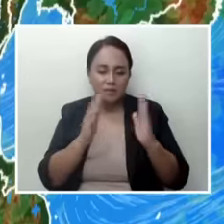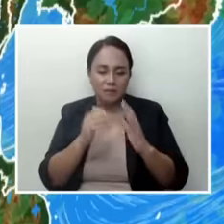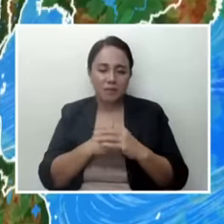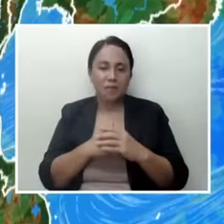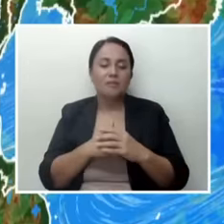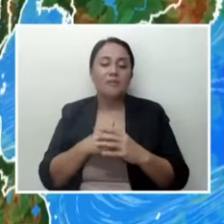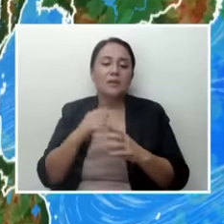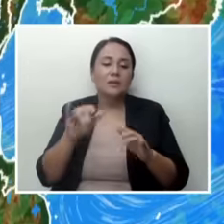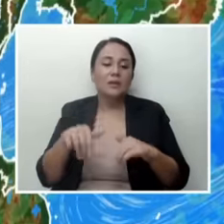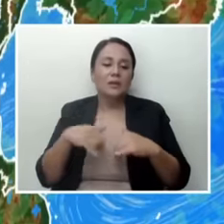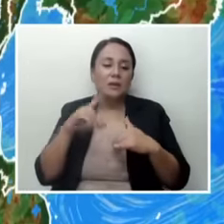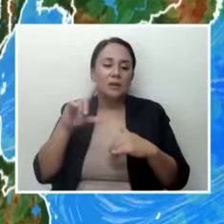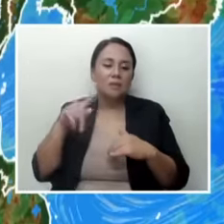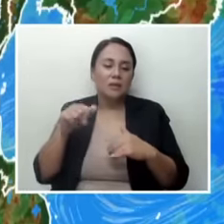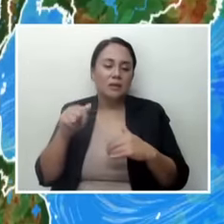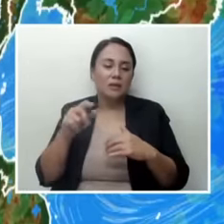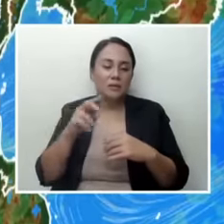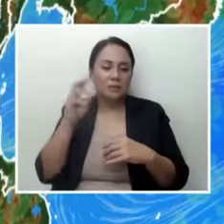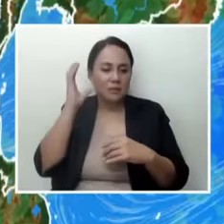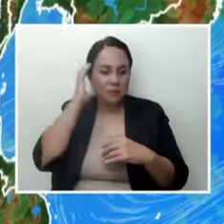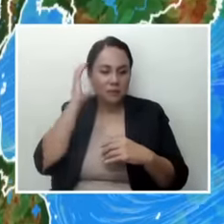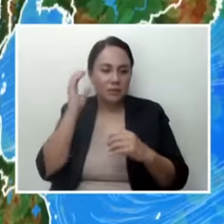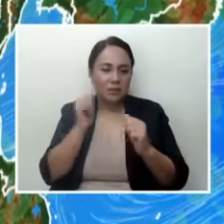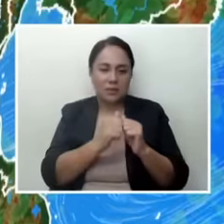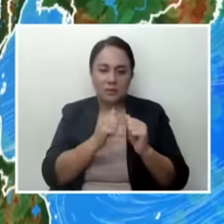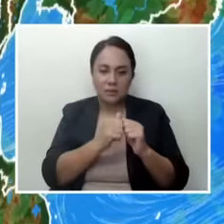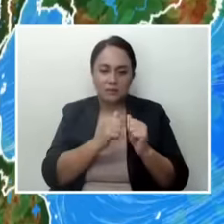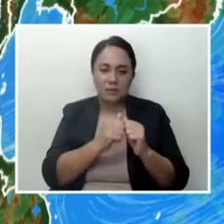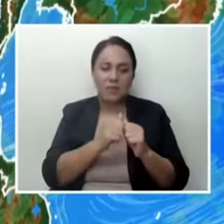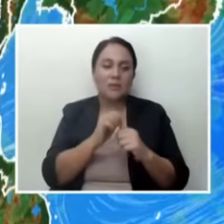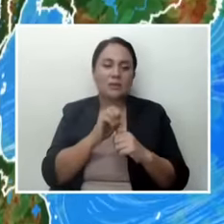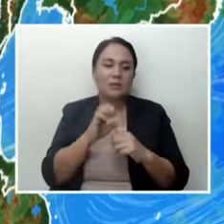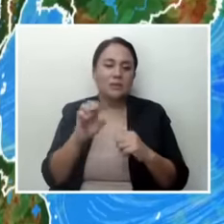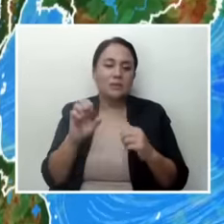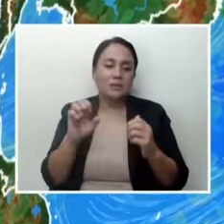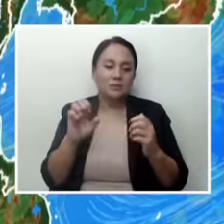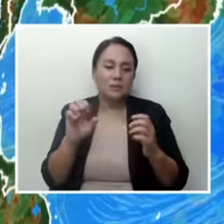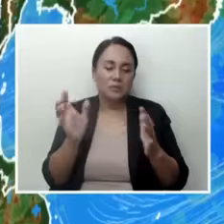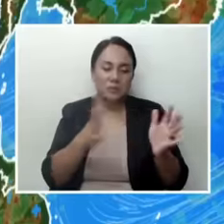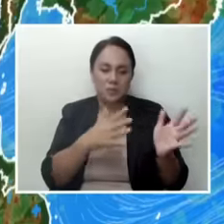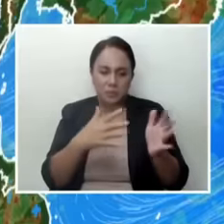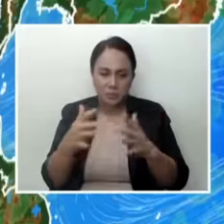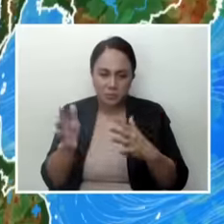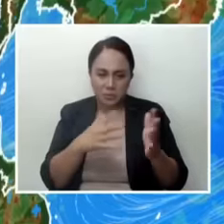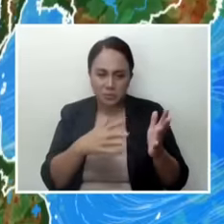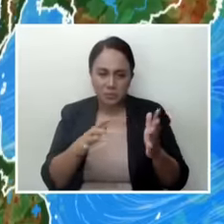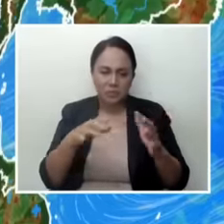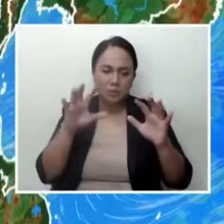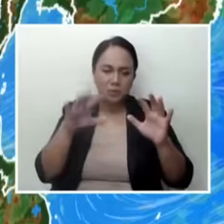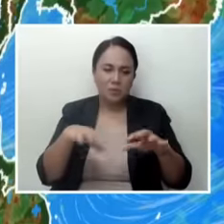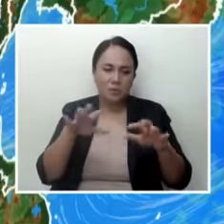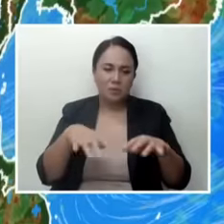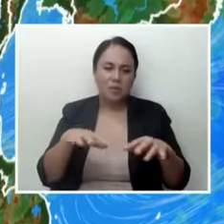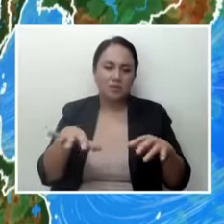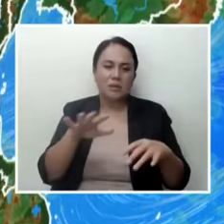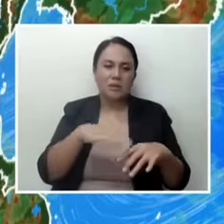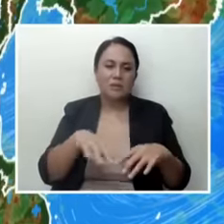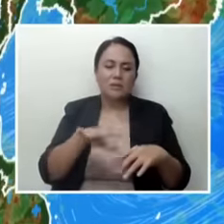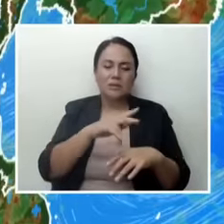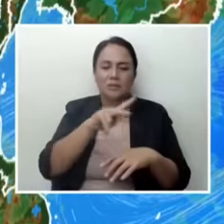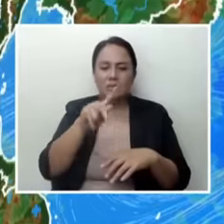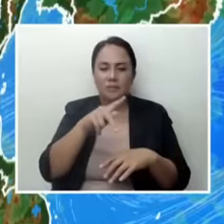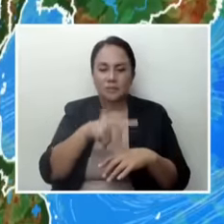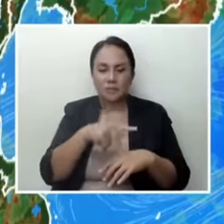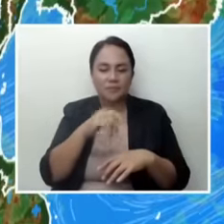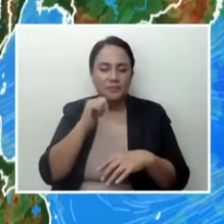ang LPH sa silangan ng Mindanao at kasama po ang easterlies ay magpapaulan pareho sa gitna at timugang bahagi ng bansa